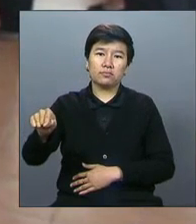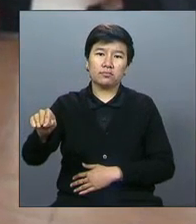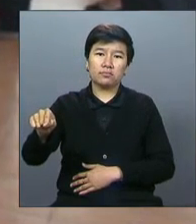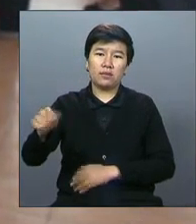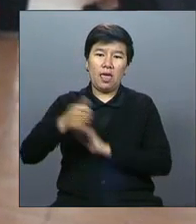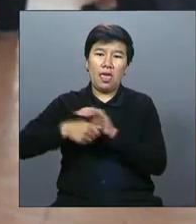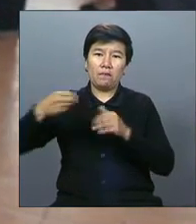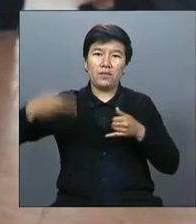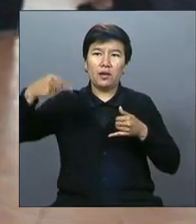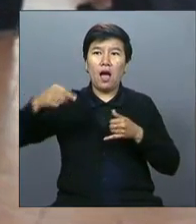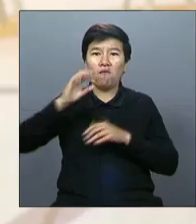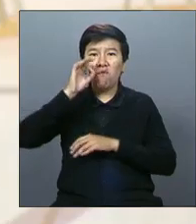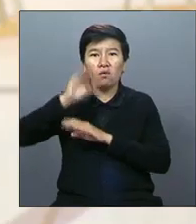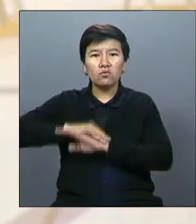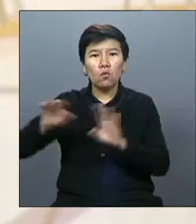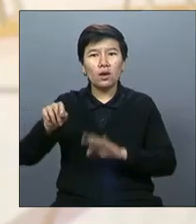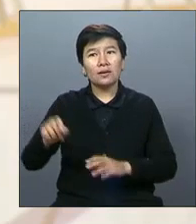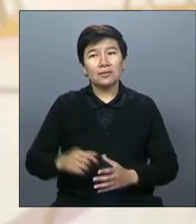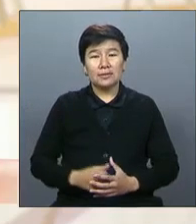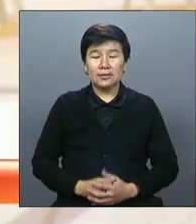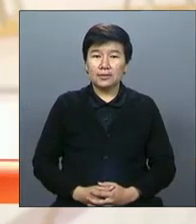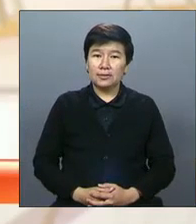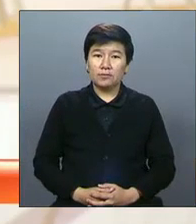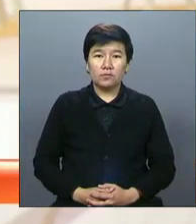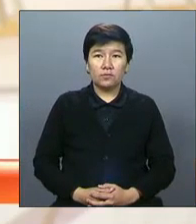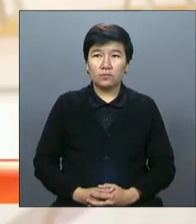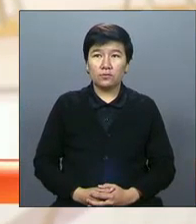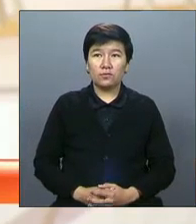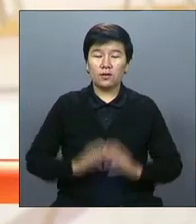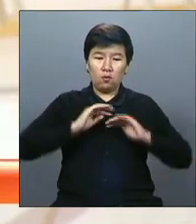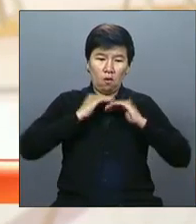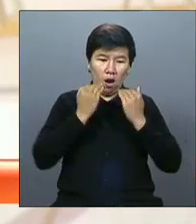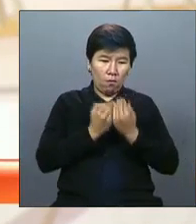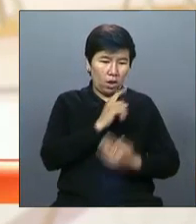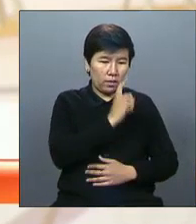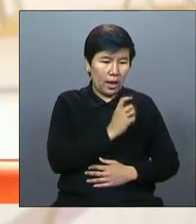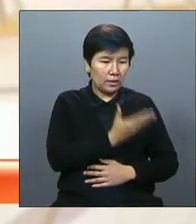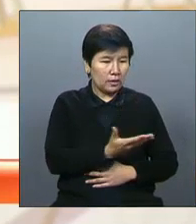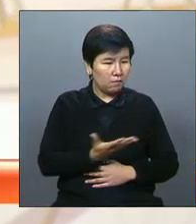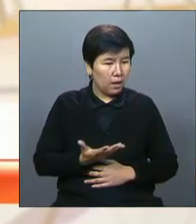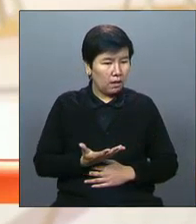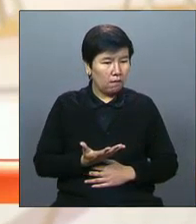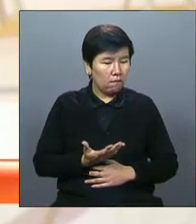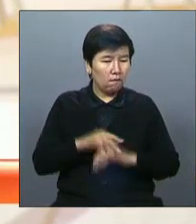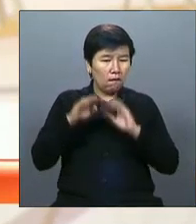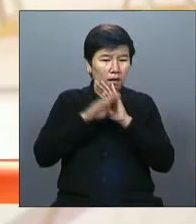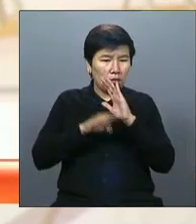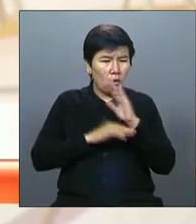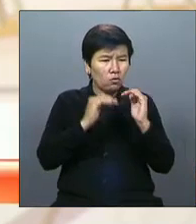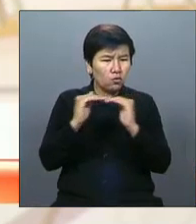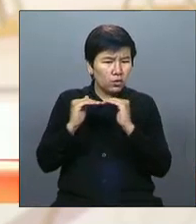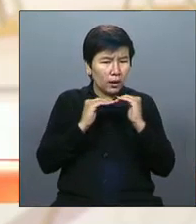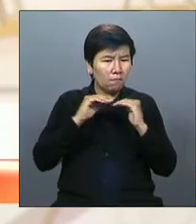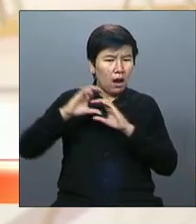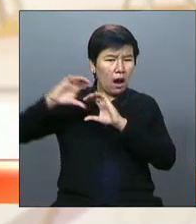าร แต่ที่สำคัญที่สุดก็คือคนที่สูญเสียไปแล้วเนี่ยจะต้องมีกระบวนการยุติธรรมหรือว่าการทำงานของหน่วยงานของรัฐอะ